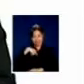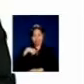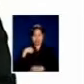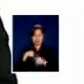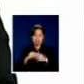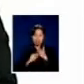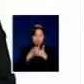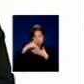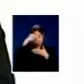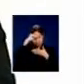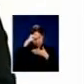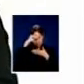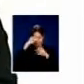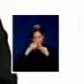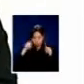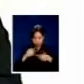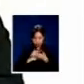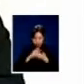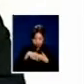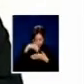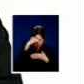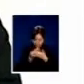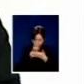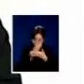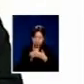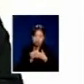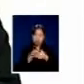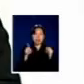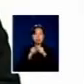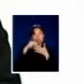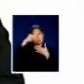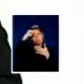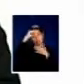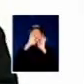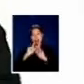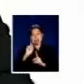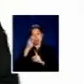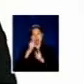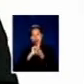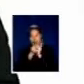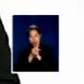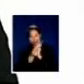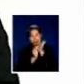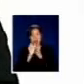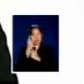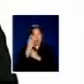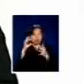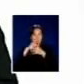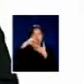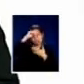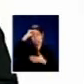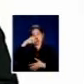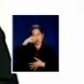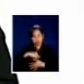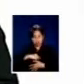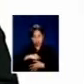ได้เรียนหนังสือผ่านเจ้าตัวแท็บเล็ตตัวนี้แล้วนับว่าเป็นการปฏิวัติการเรียนการสอนครั้งสำคัญนะครับของการศึกษาของไทย